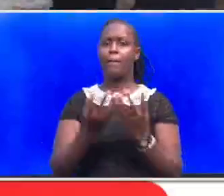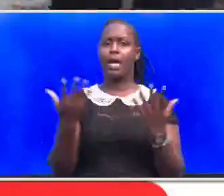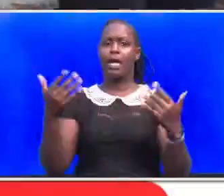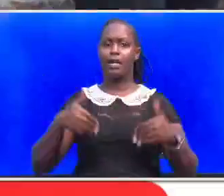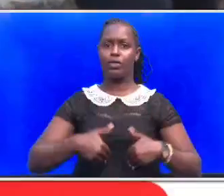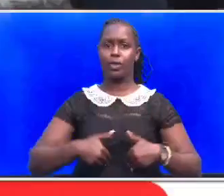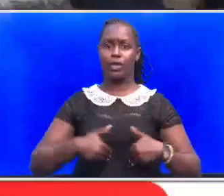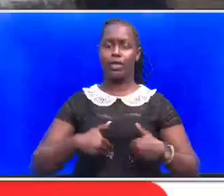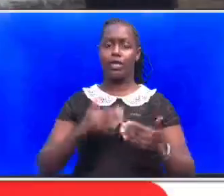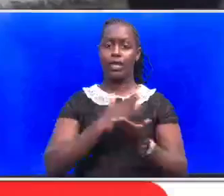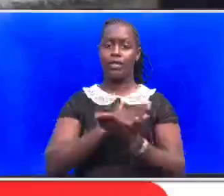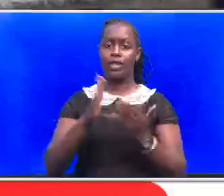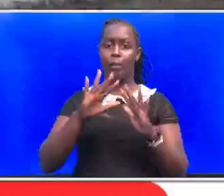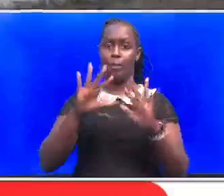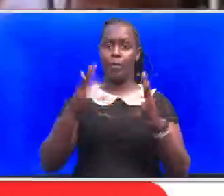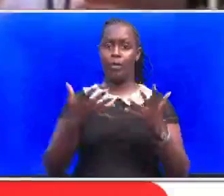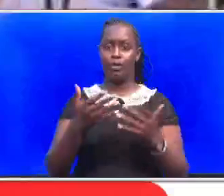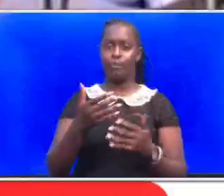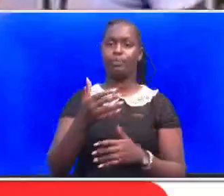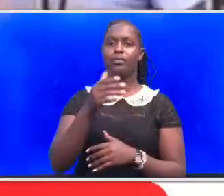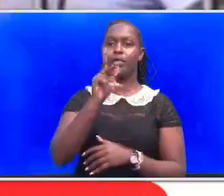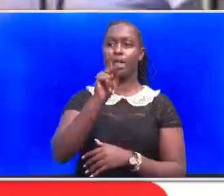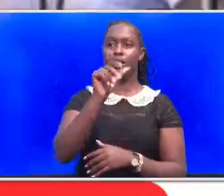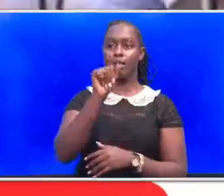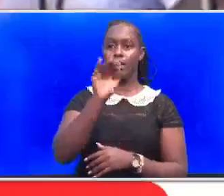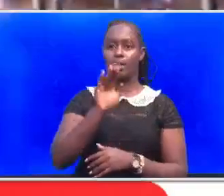ni Ayam Kabugi.